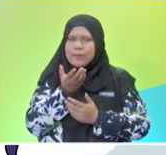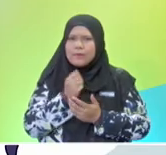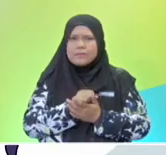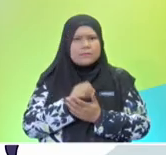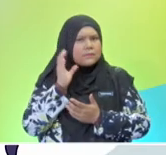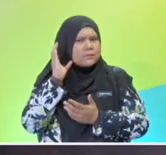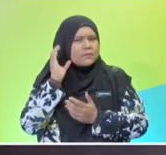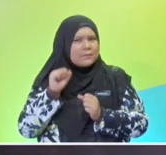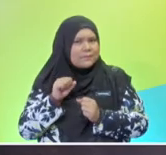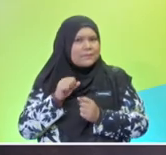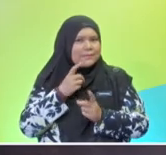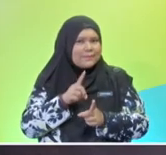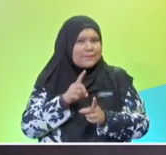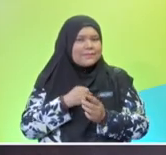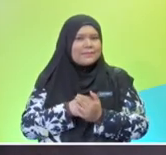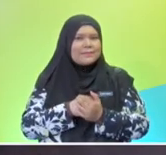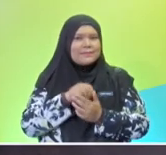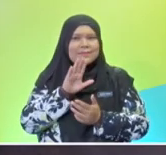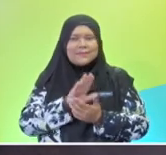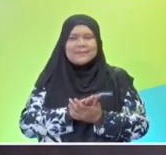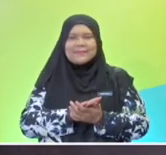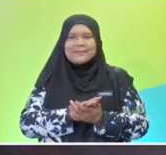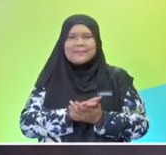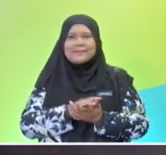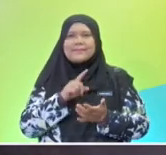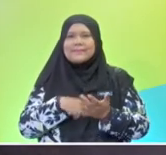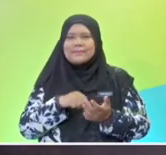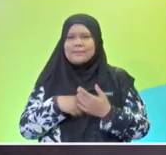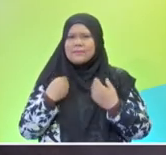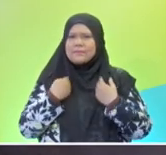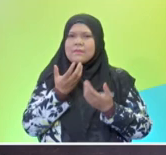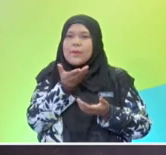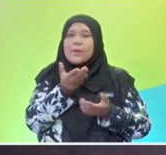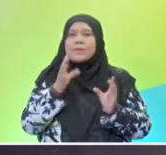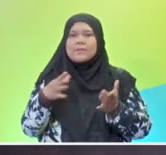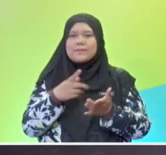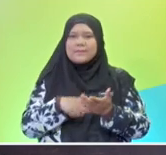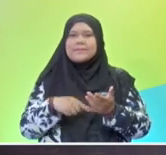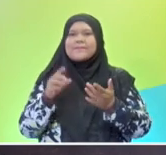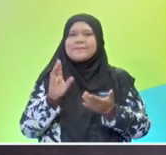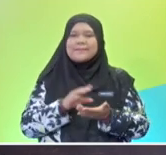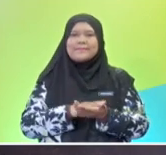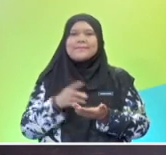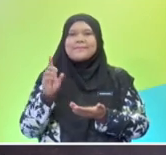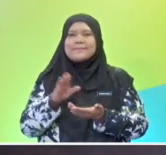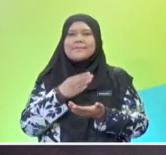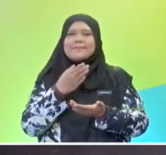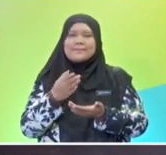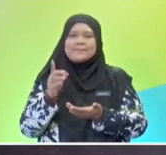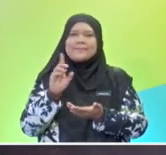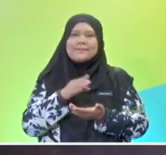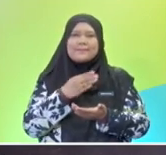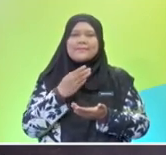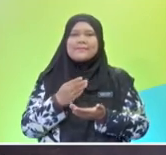rumah boleh jawab ni. Dengar suara adik-beradik ni. Betul. Kalau kita ada kek, kita buat apa? Selamat hari